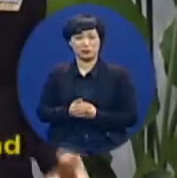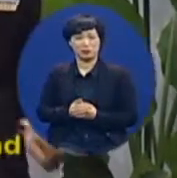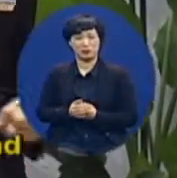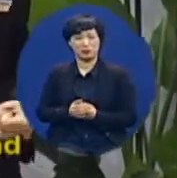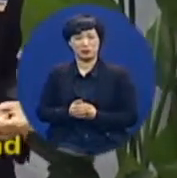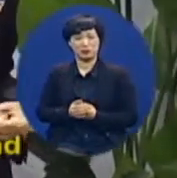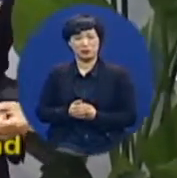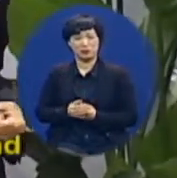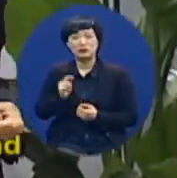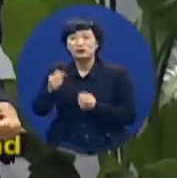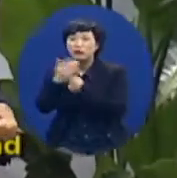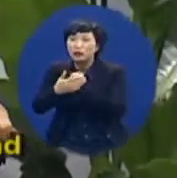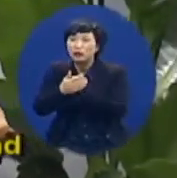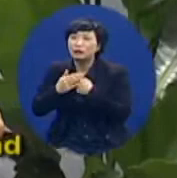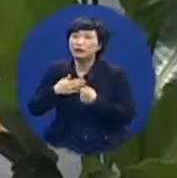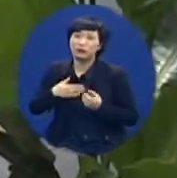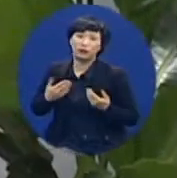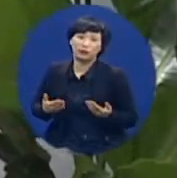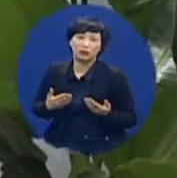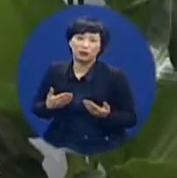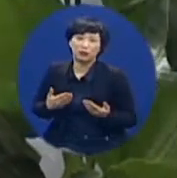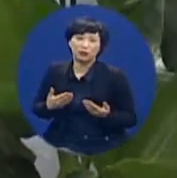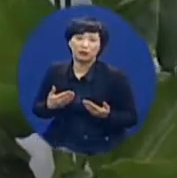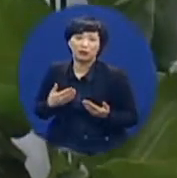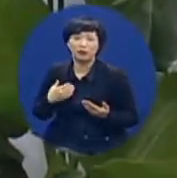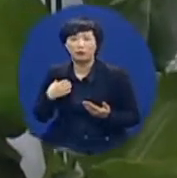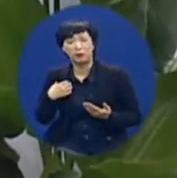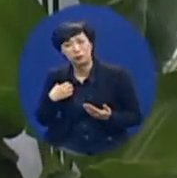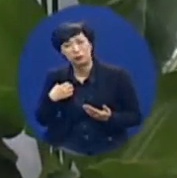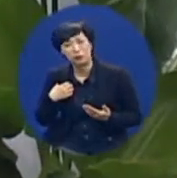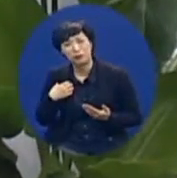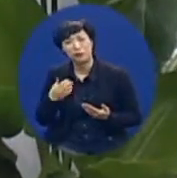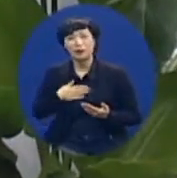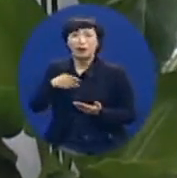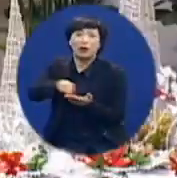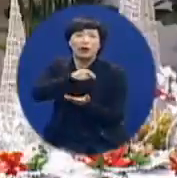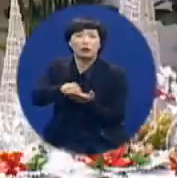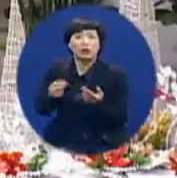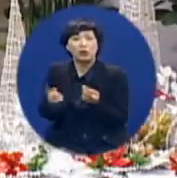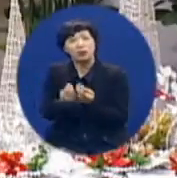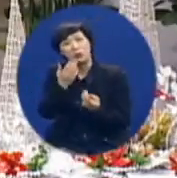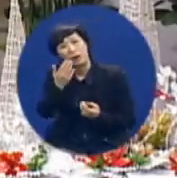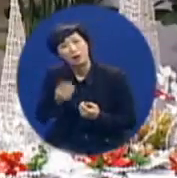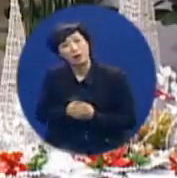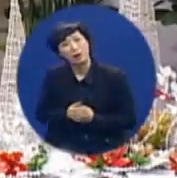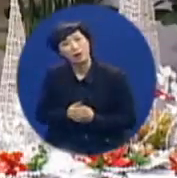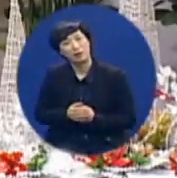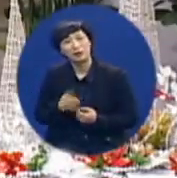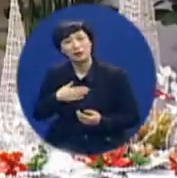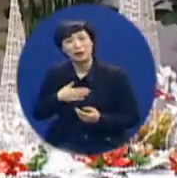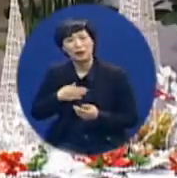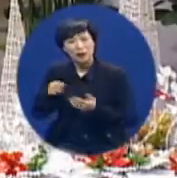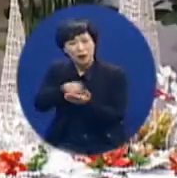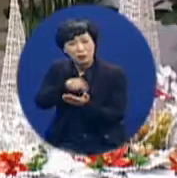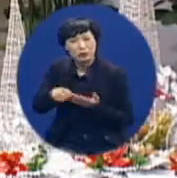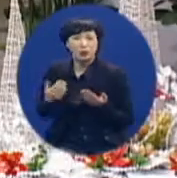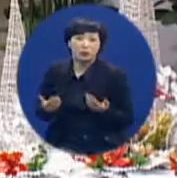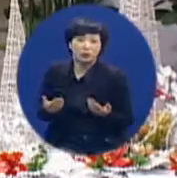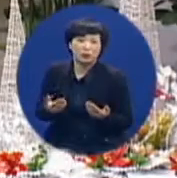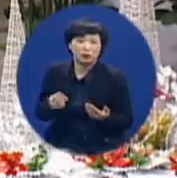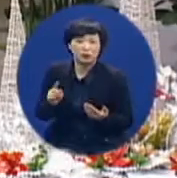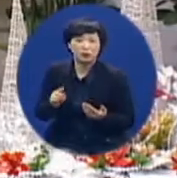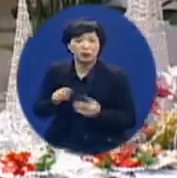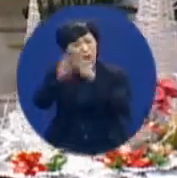아멘이 은혜 어떡하나 아멘 뭘로 아파야 우게 갚아야 다나